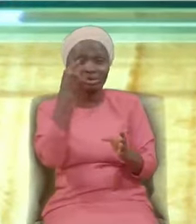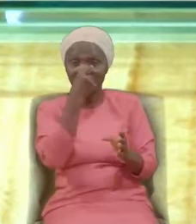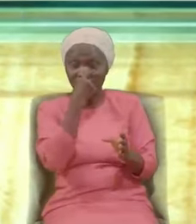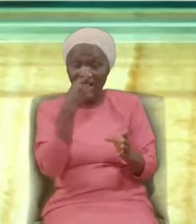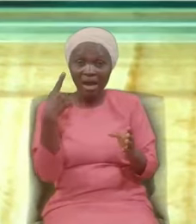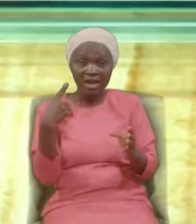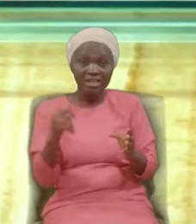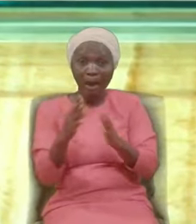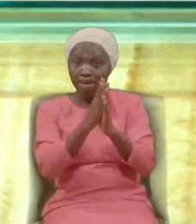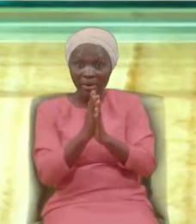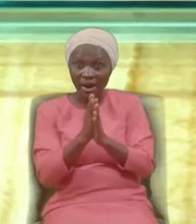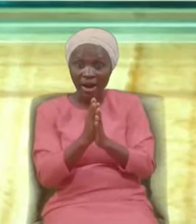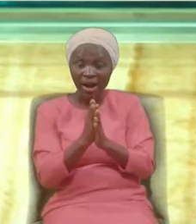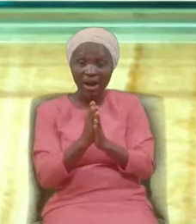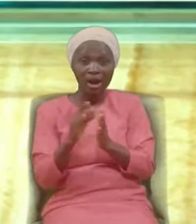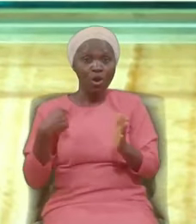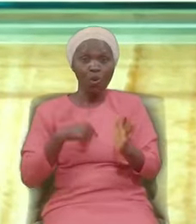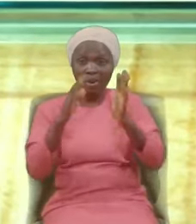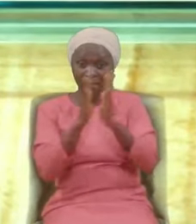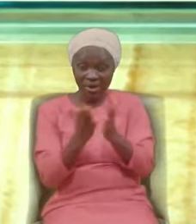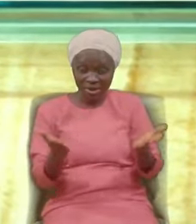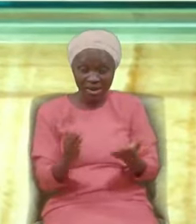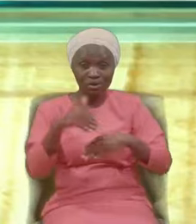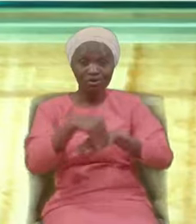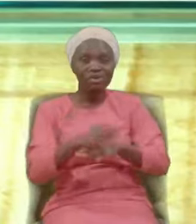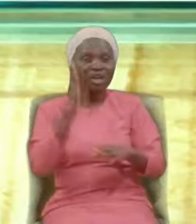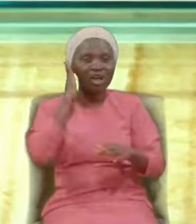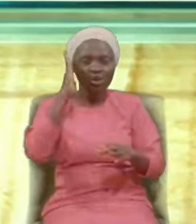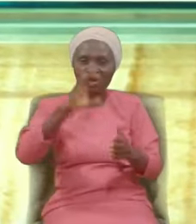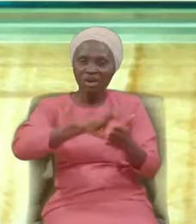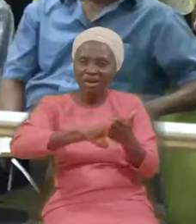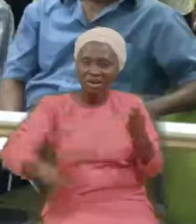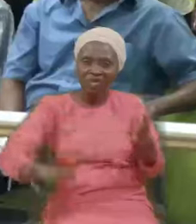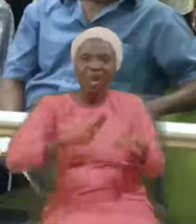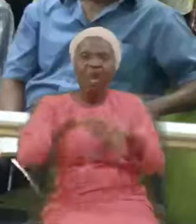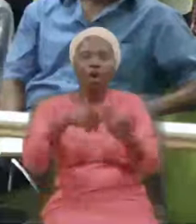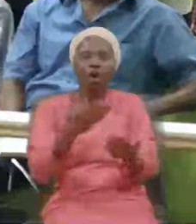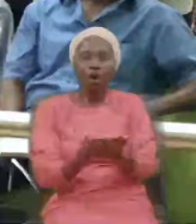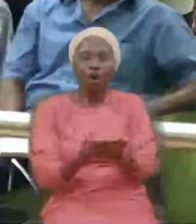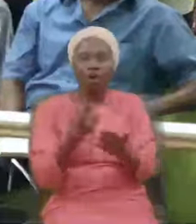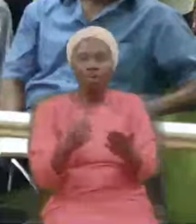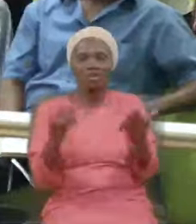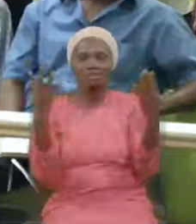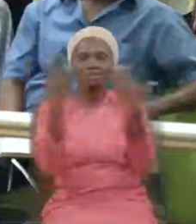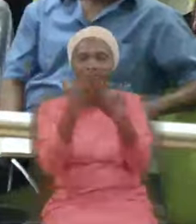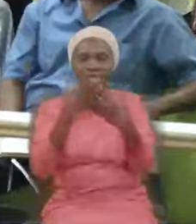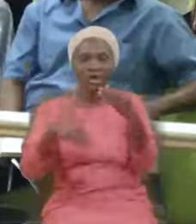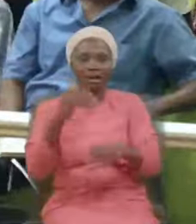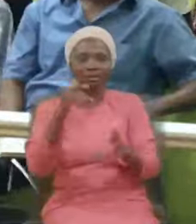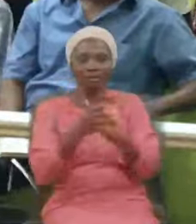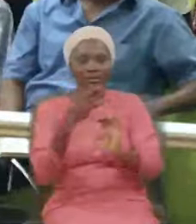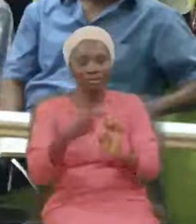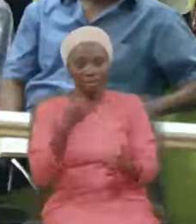votre vie. La prière de ce soir va dissiper tous les domaines de ténèbres au nom de